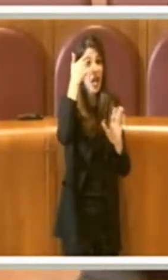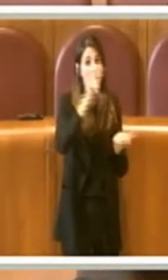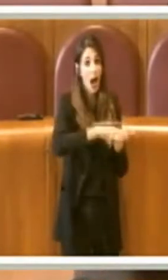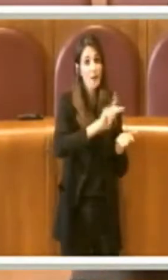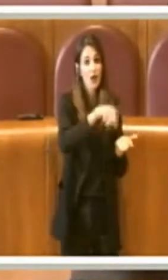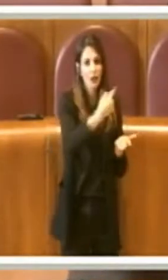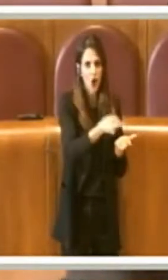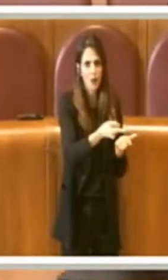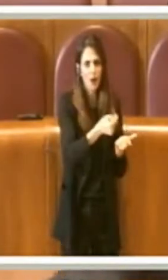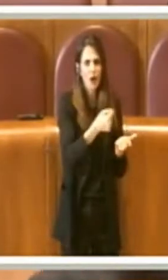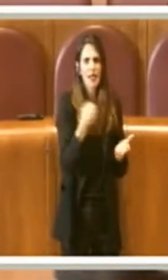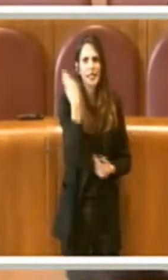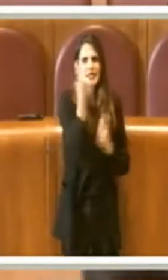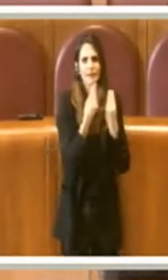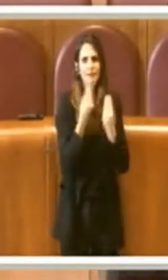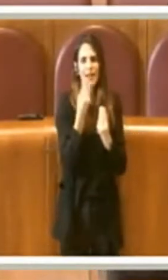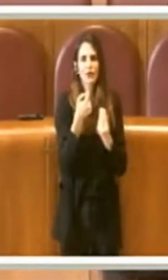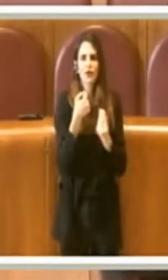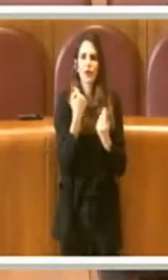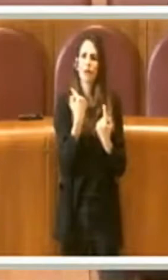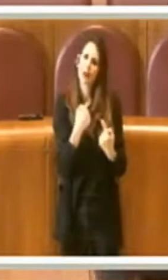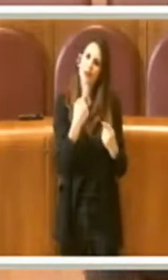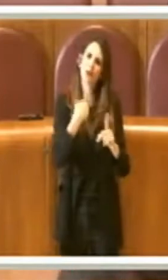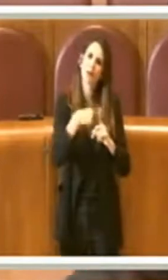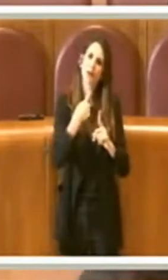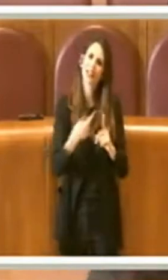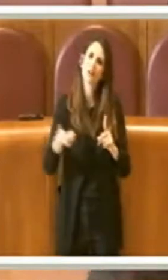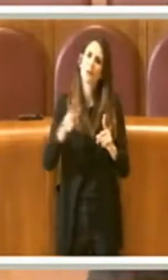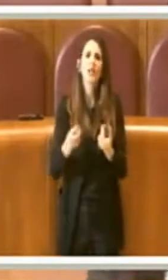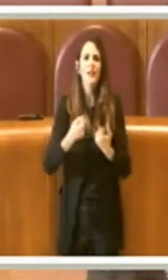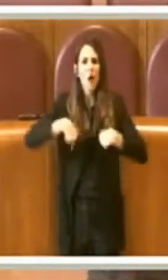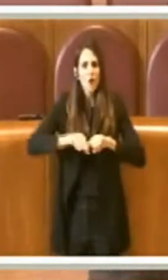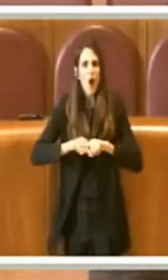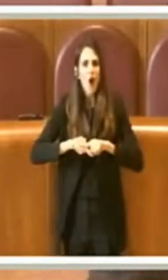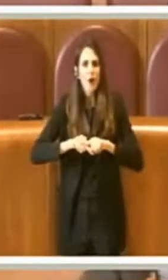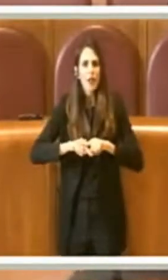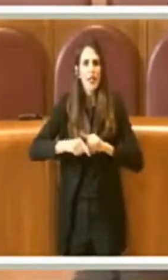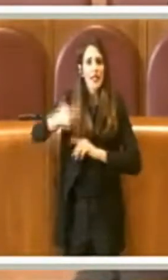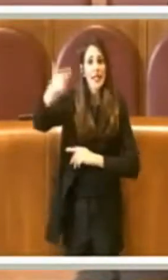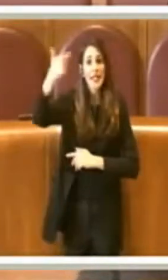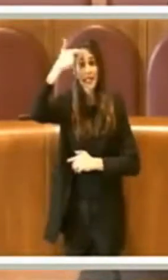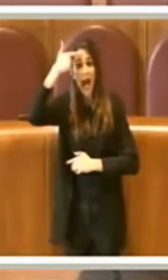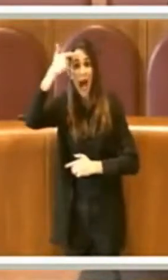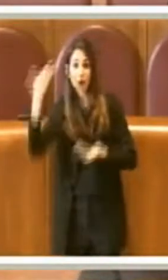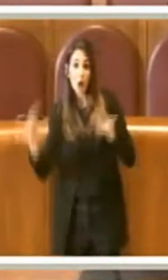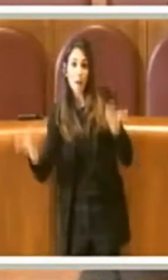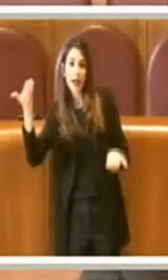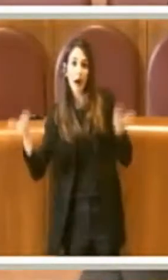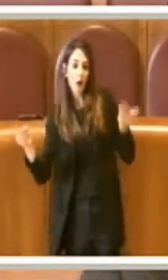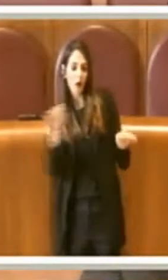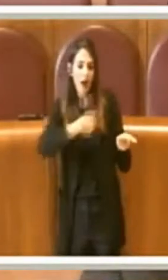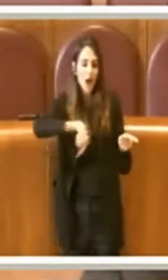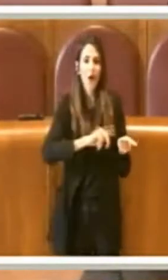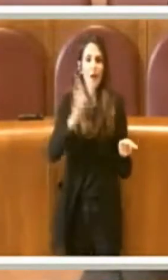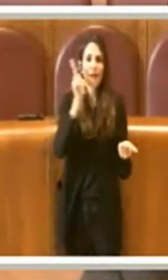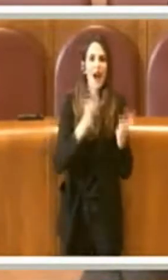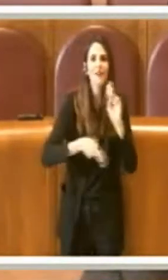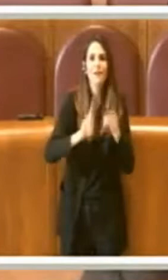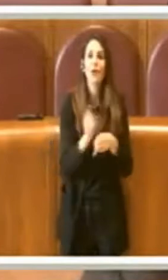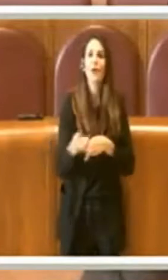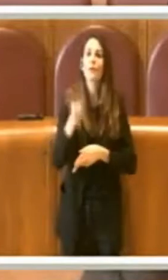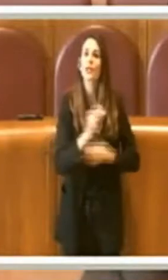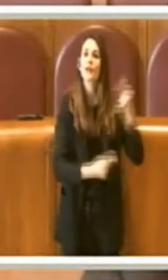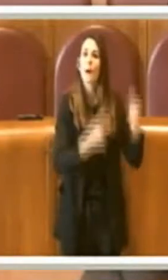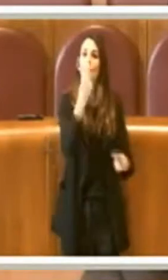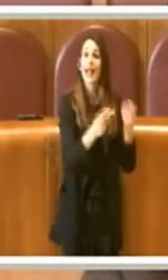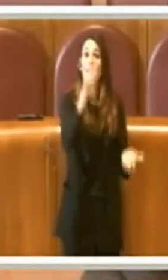fatto positivo, vale a dire dobbiamo fare una variazione perché siamo stati più bravi dello Stato centrale ad approvare per tempo il bilancio, per cui poi le